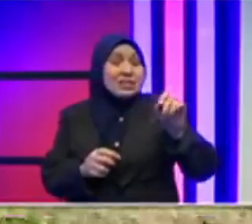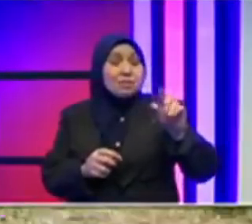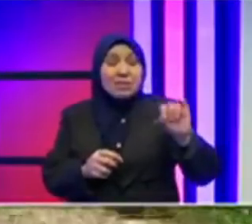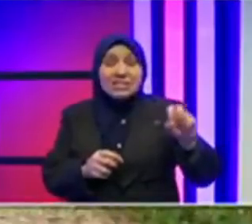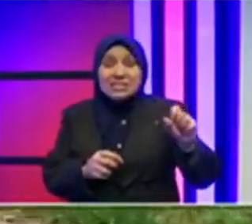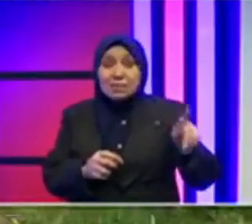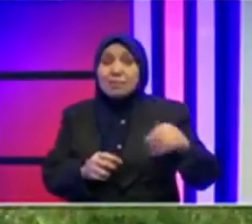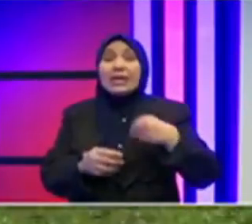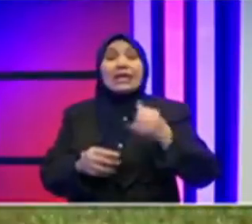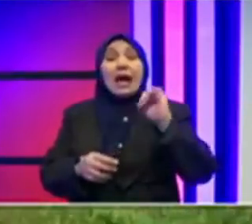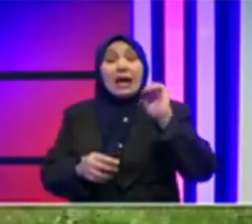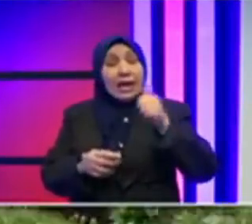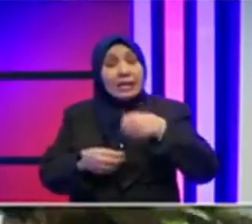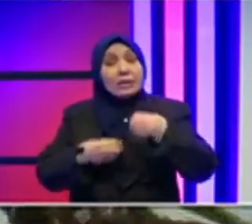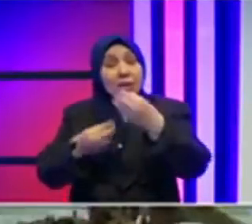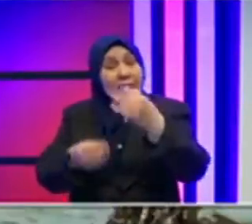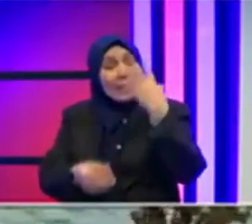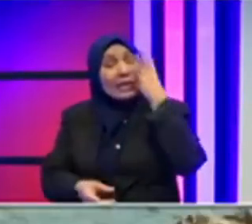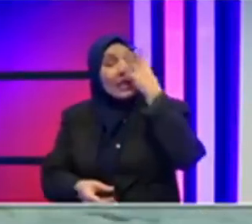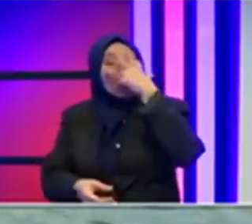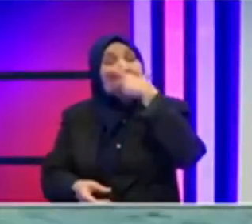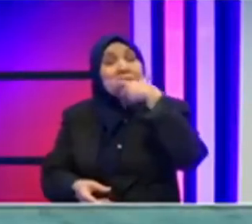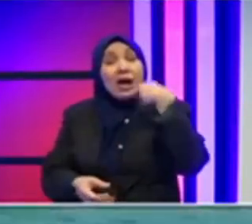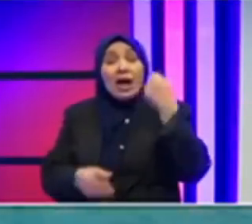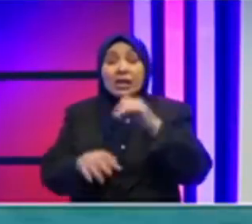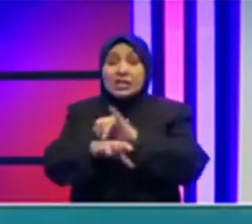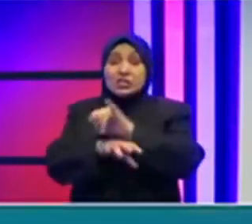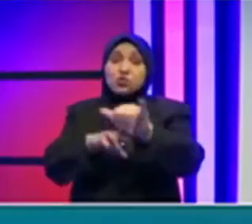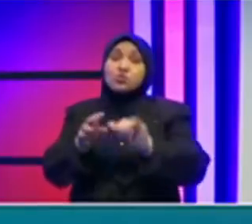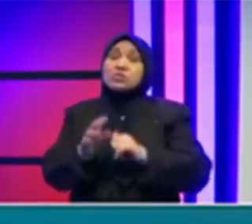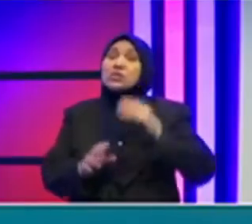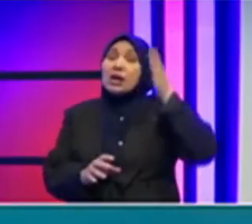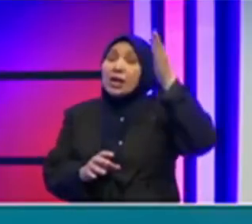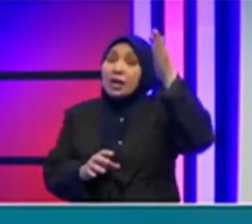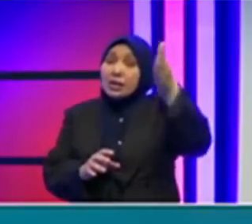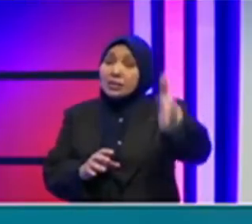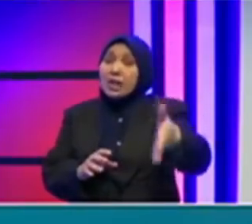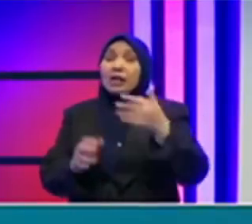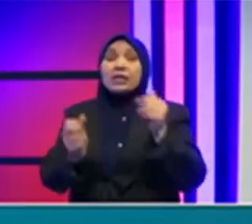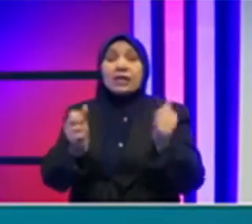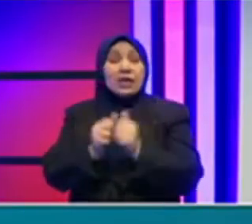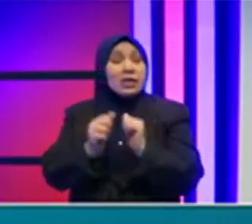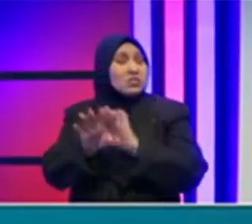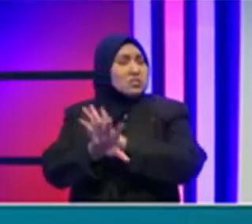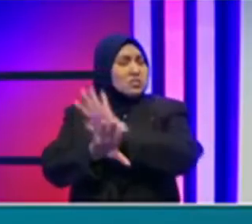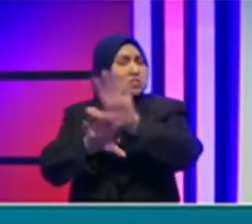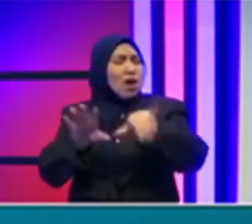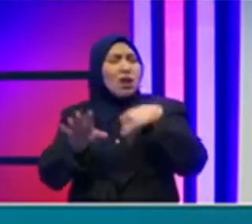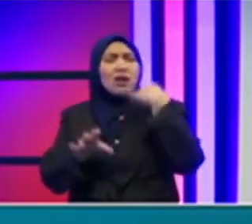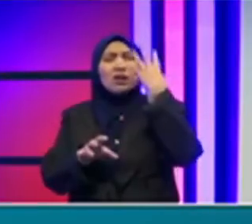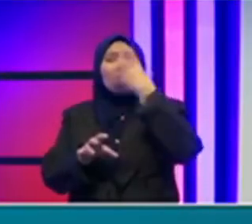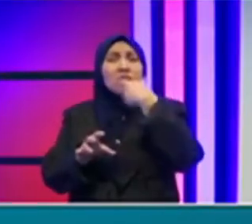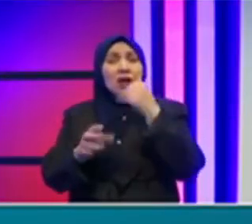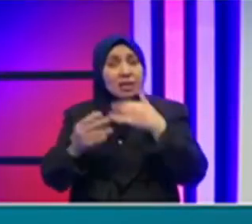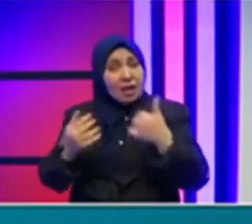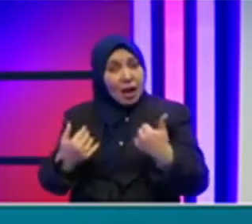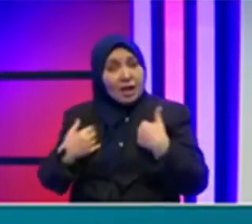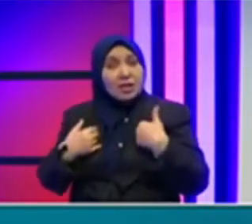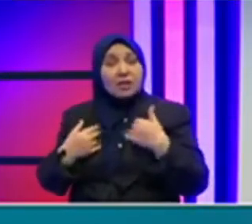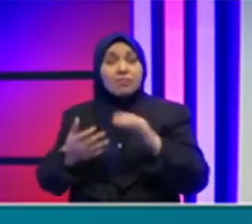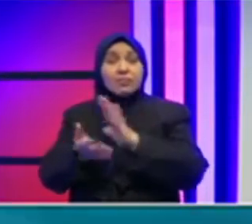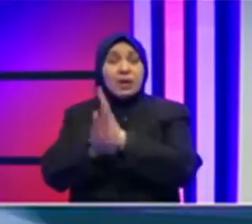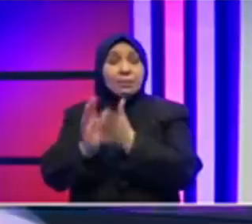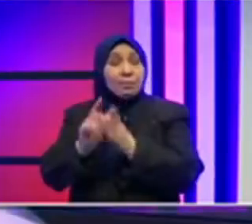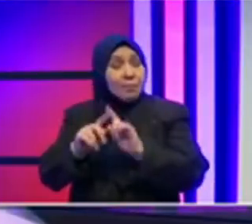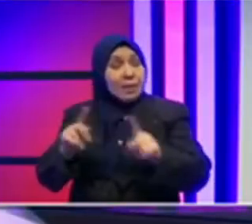akan diberikan keindahan di syurga nantilah, ya, dengan segala keindahan yang ada. Tetapi bagi